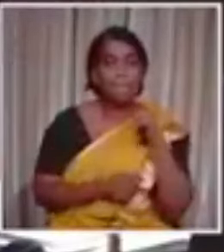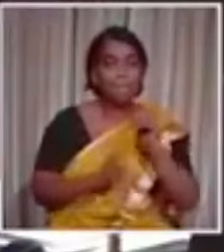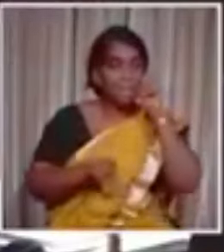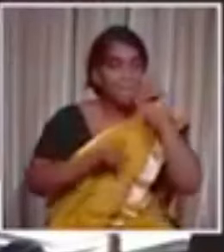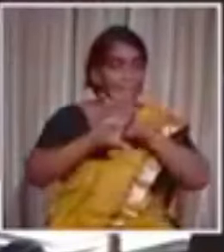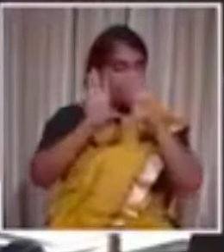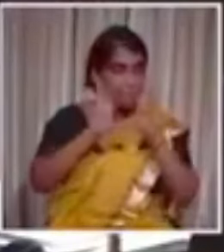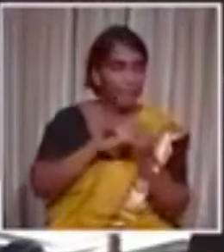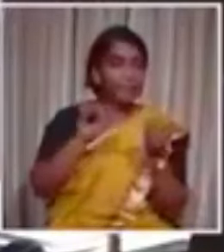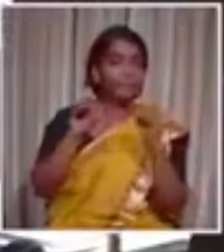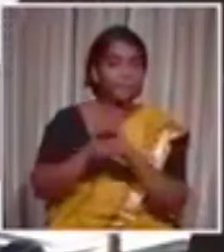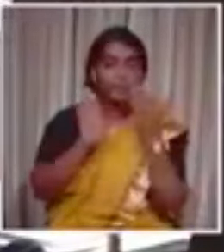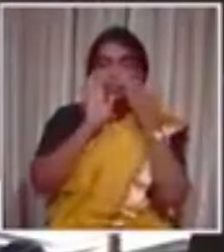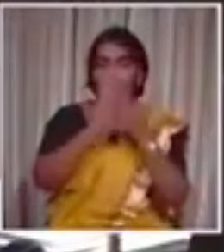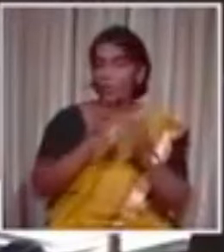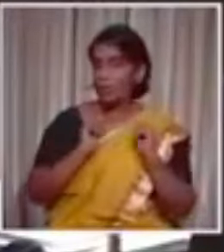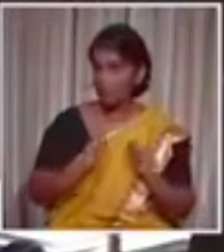ජනයාගේ මැදිහත්වීම උද්දීපනය කරන්නේ කොහොමද?